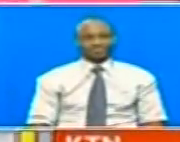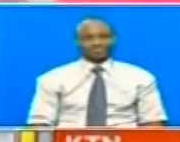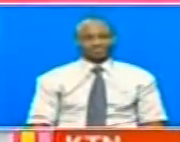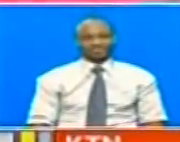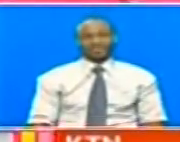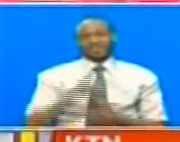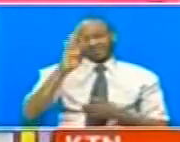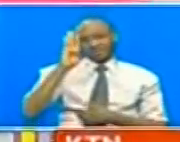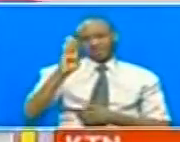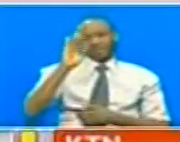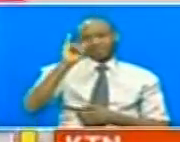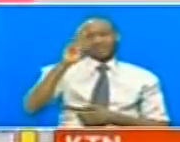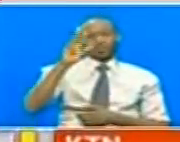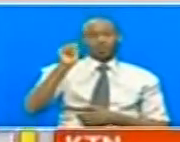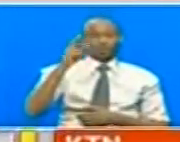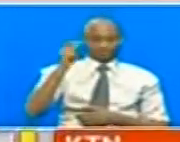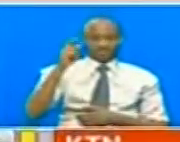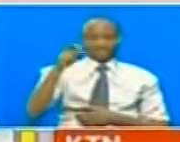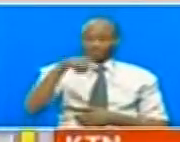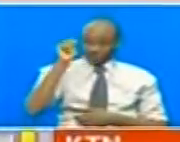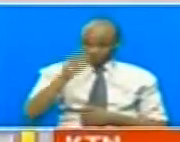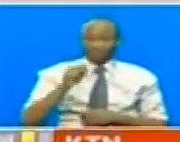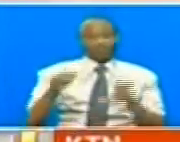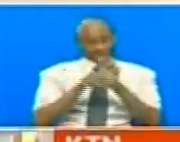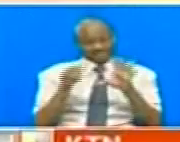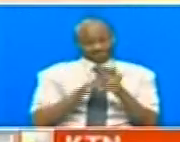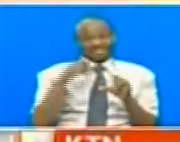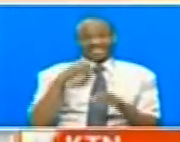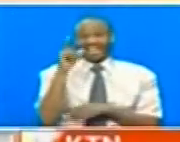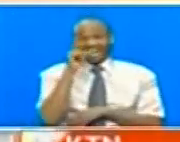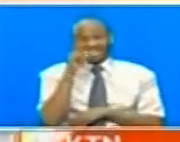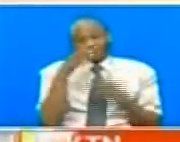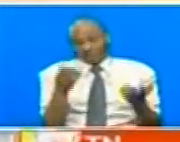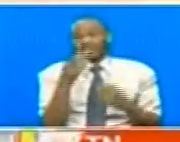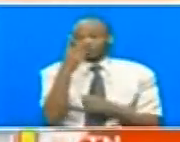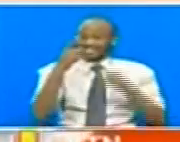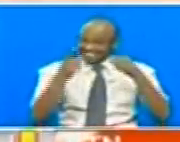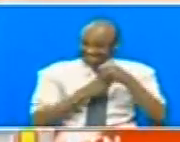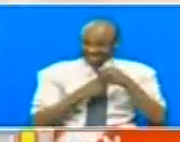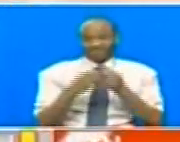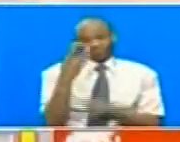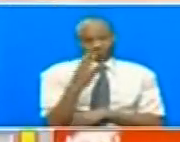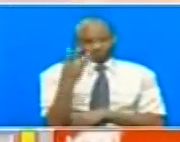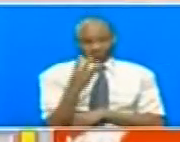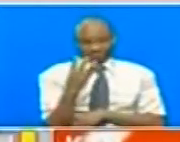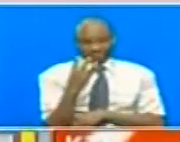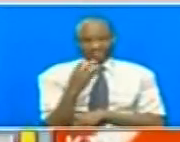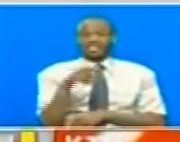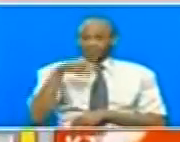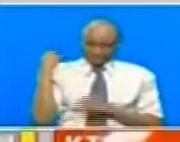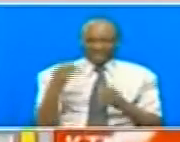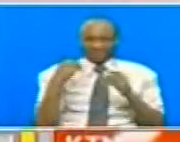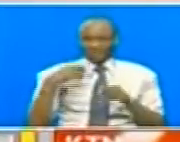Stanley Biwott ni kati ya wanariadha wa Kenya ambao watashiriki mbio za London Marathon tarehe 26 mwezi wa 4. Wengi wanaangazia